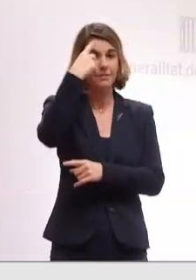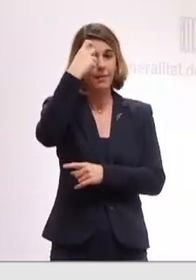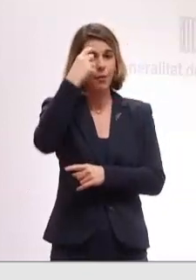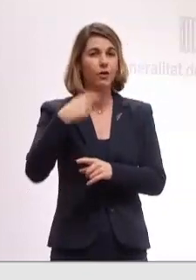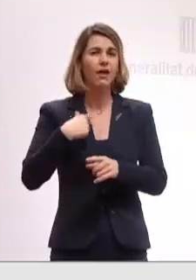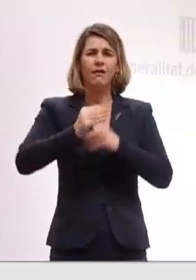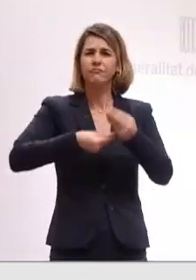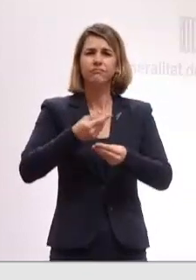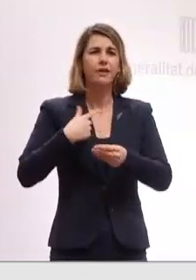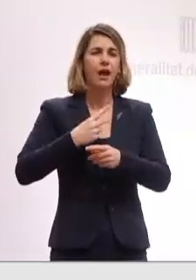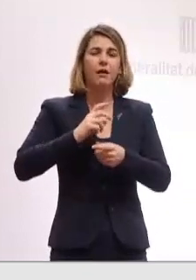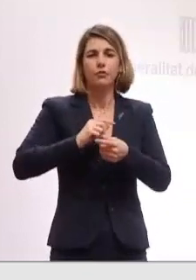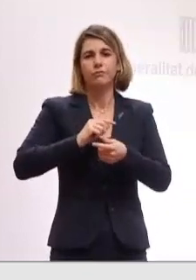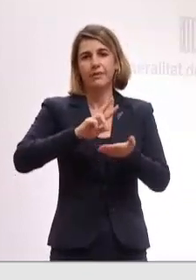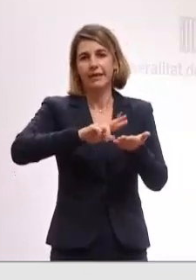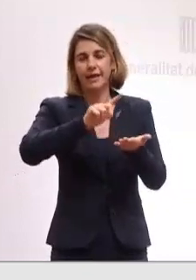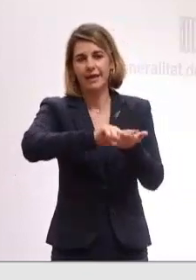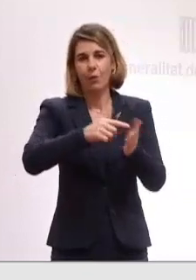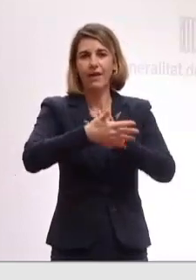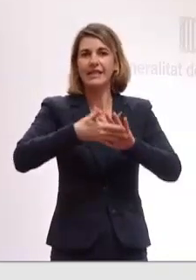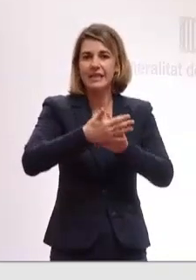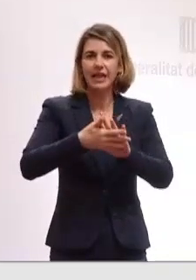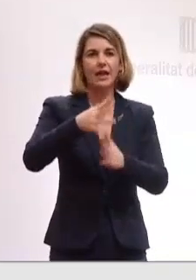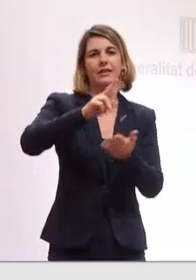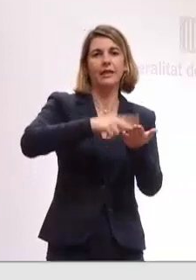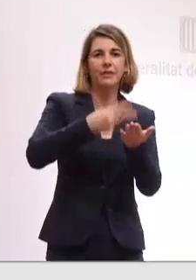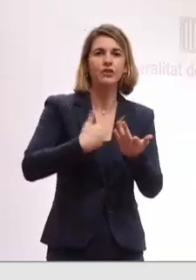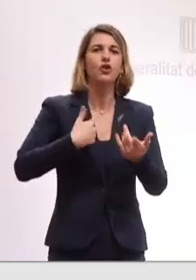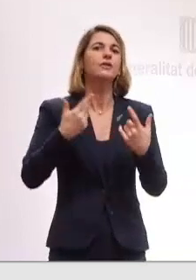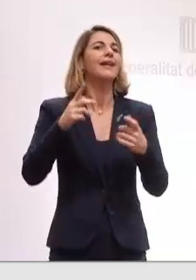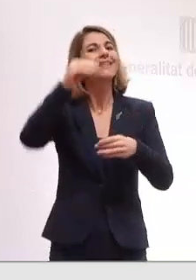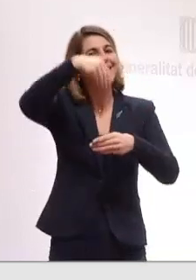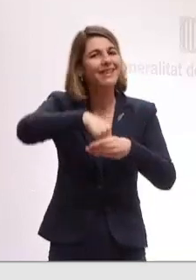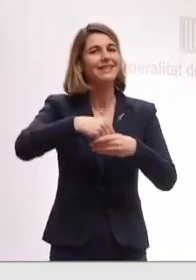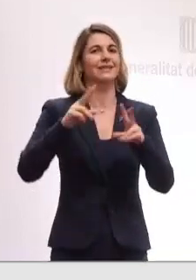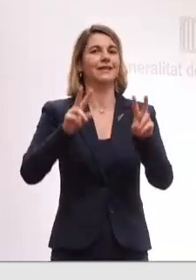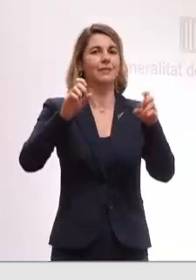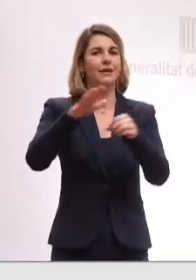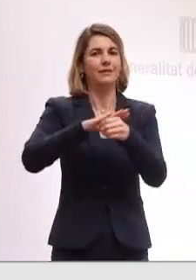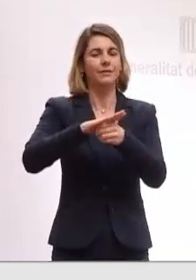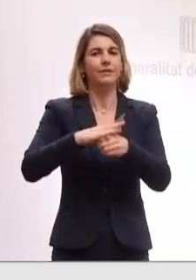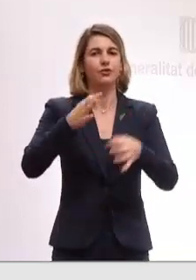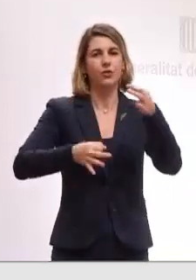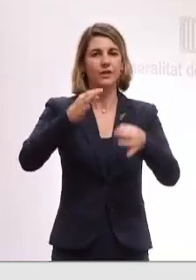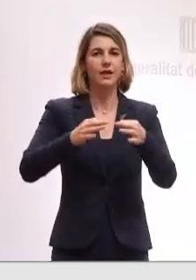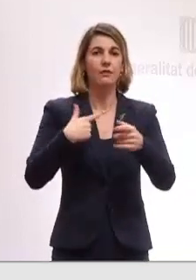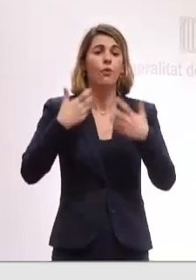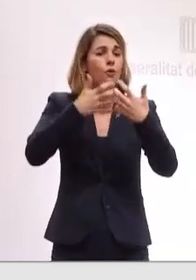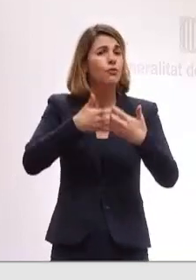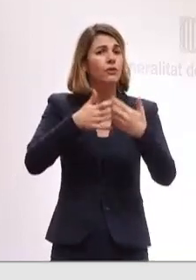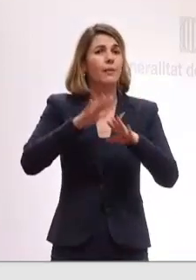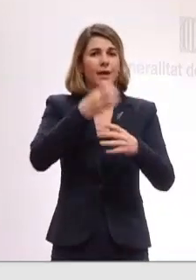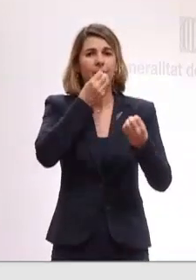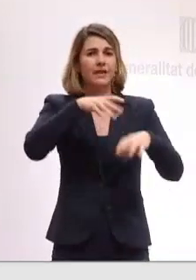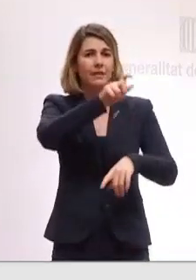de suport per a la interpretació del llenguatge de signes en les actuacions judicials. La seva lluita per representar i defensar a totes